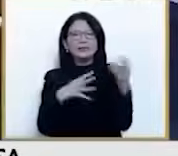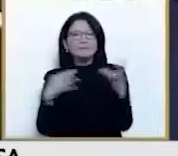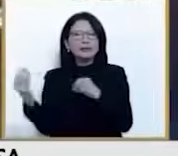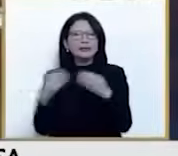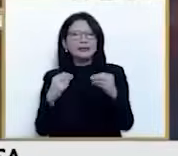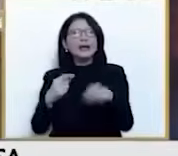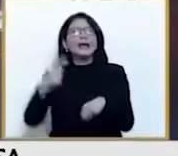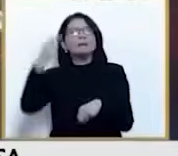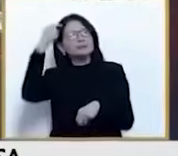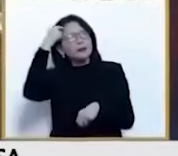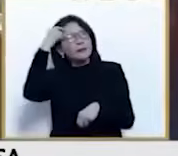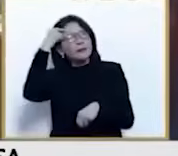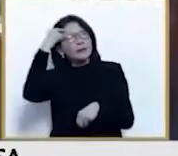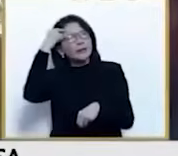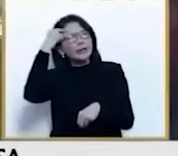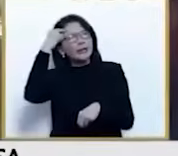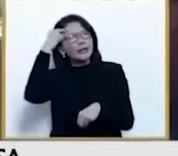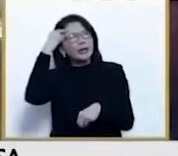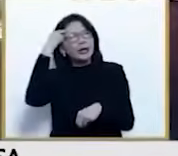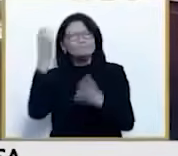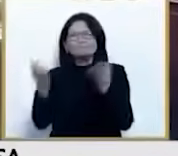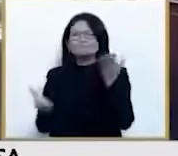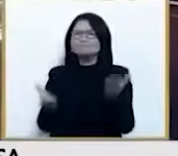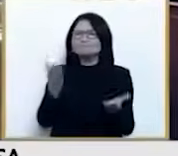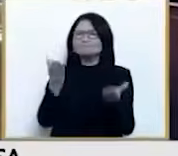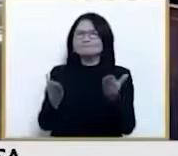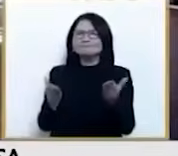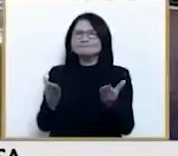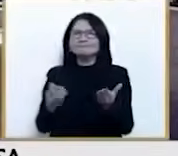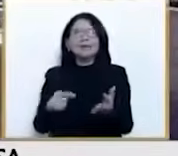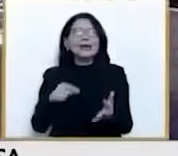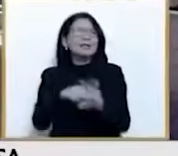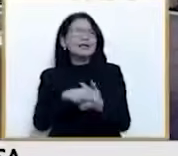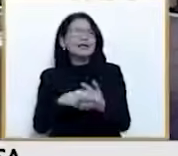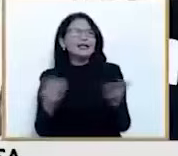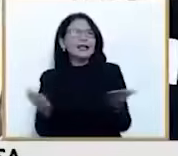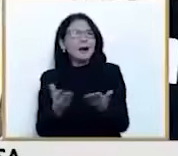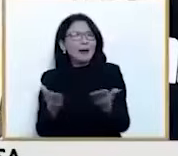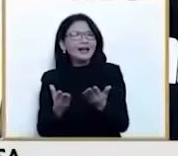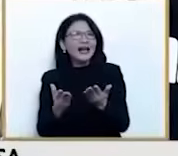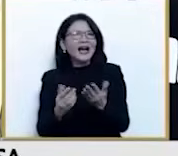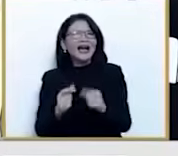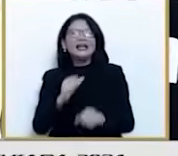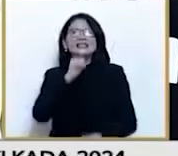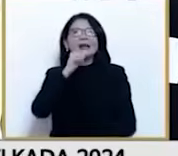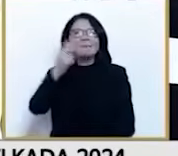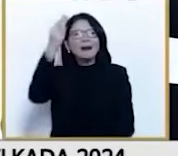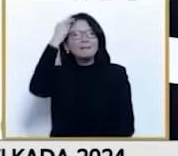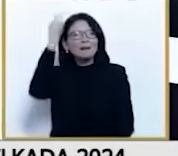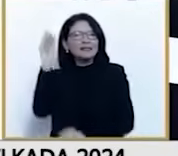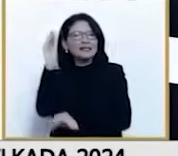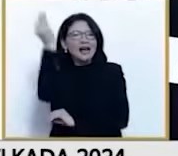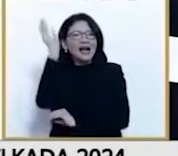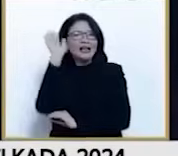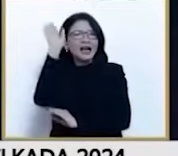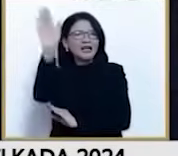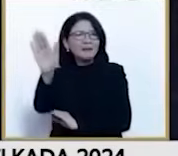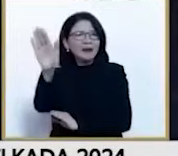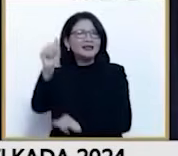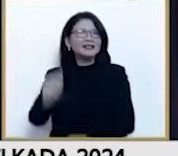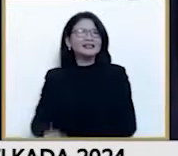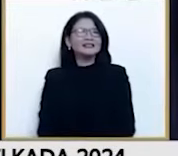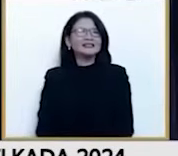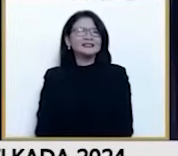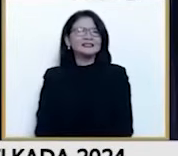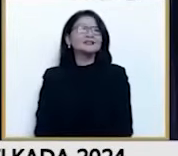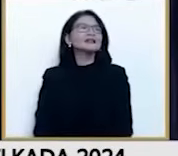bahan pertimbangan bagi Anda untuk menentukan pilihan siapakah pemimpin Jakarta ke depan. Dan untuk pasangan